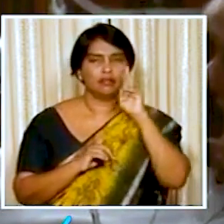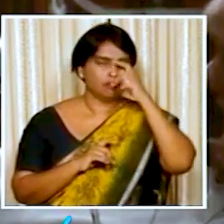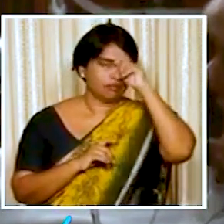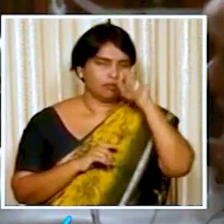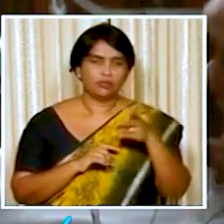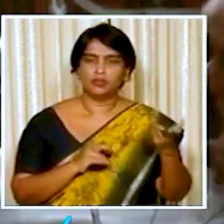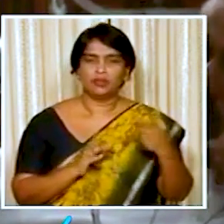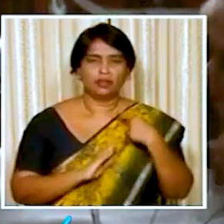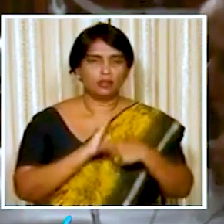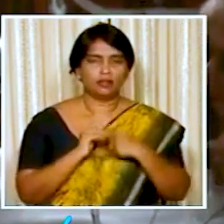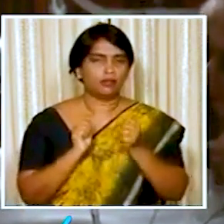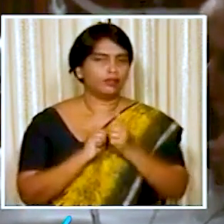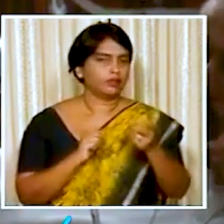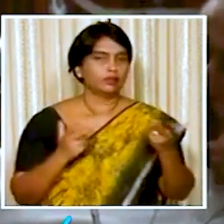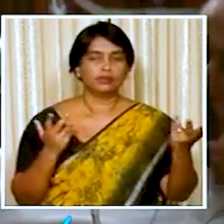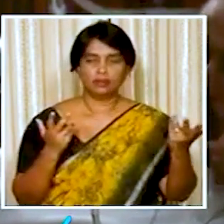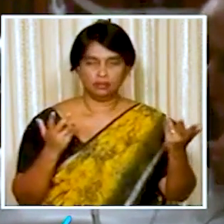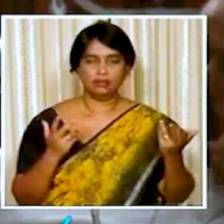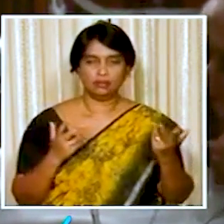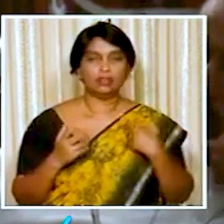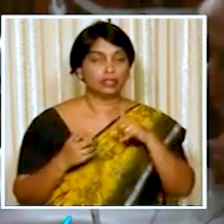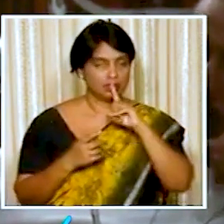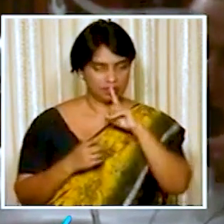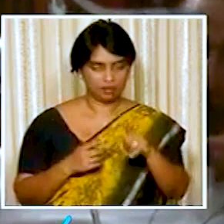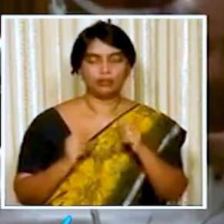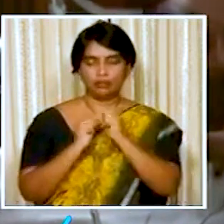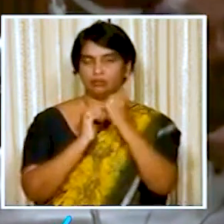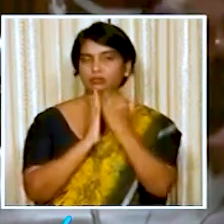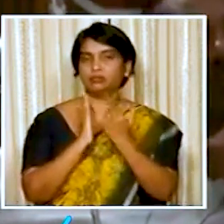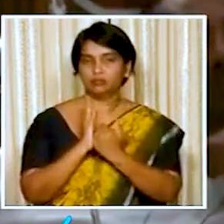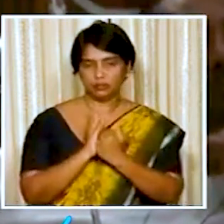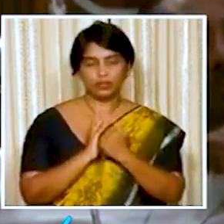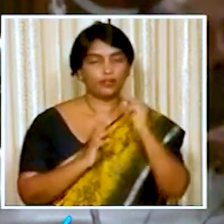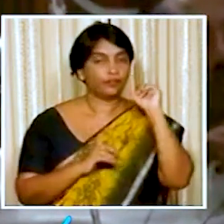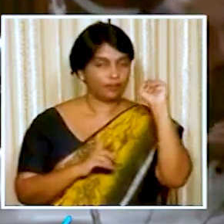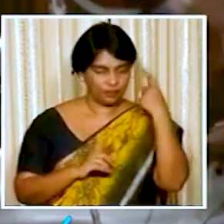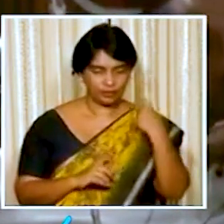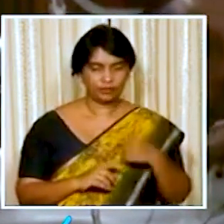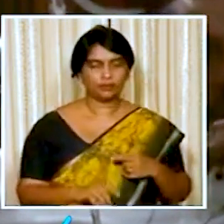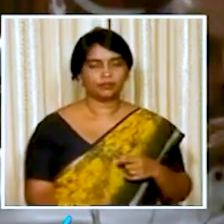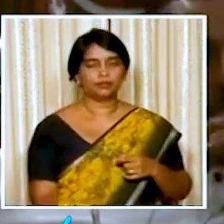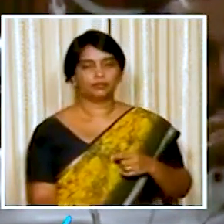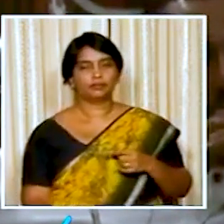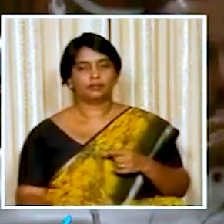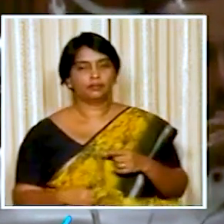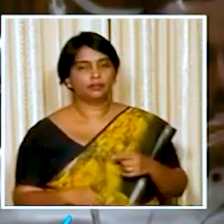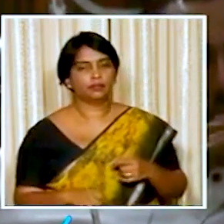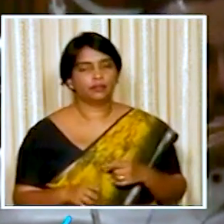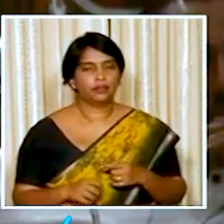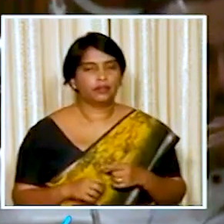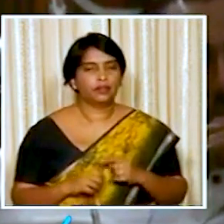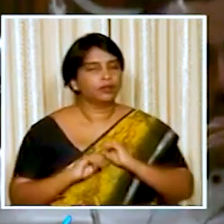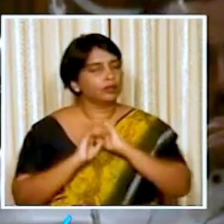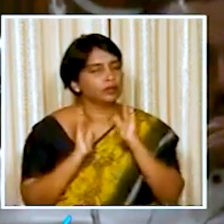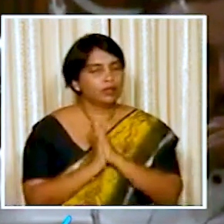මහත්තයා මේ රටේ ආර්ථිකයට කරලා තියෙන්නේ මං කියන්නම් කරලා තියෙන කාරණා කීපයක් පළමුවෙන්ම මොකද කරේ මිල